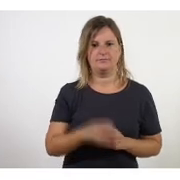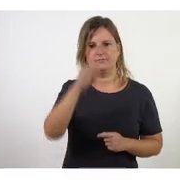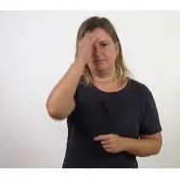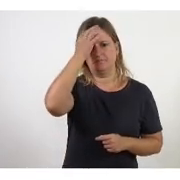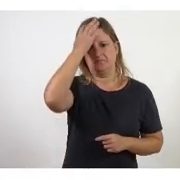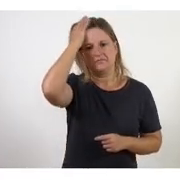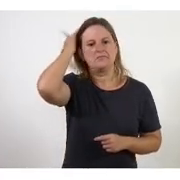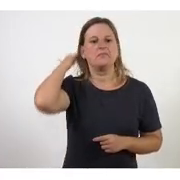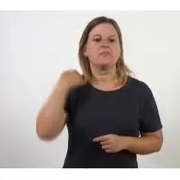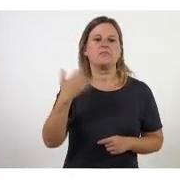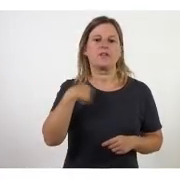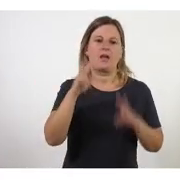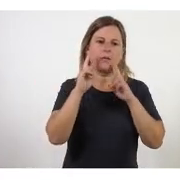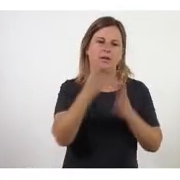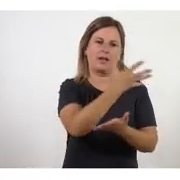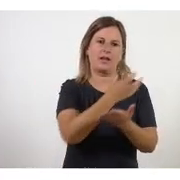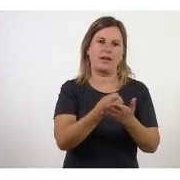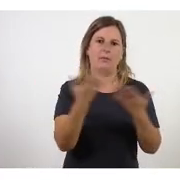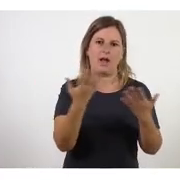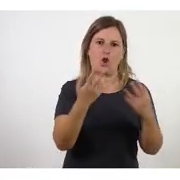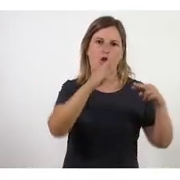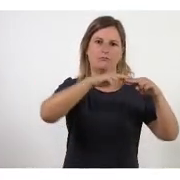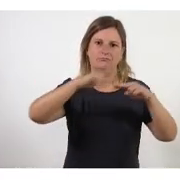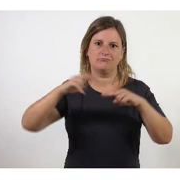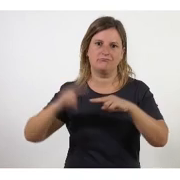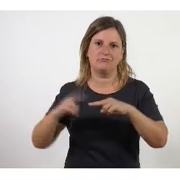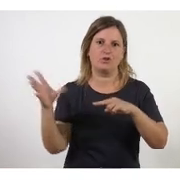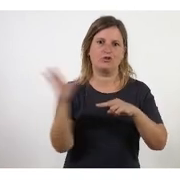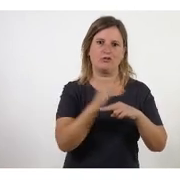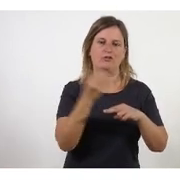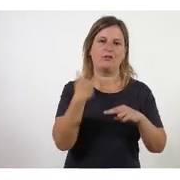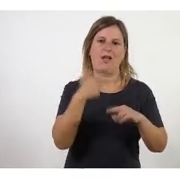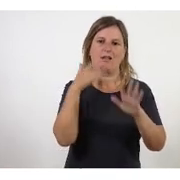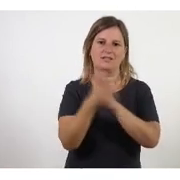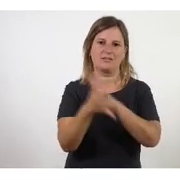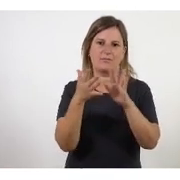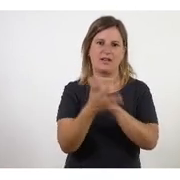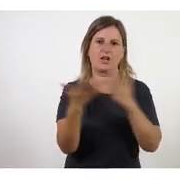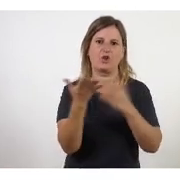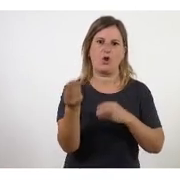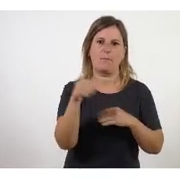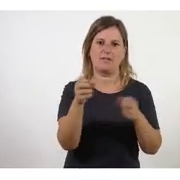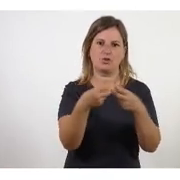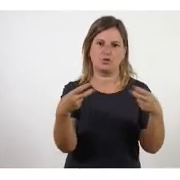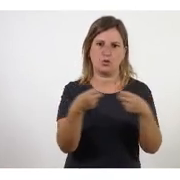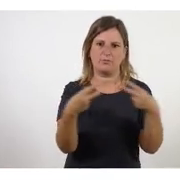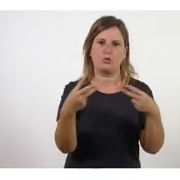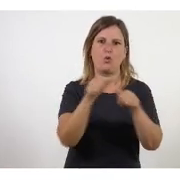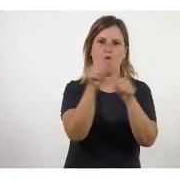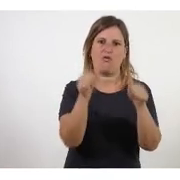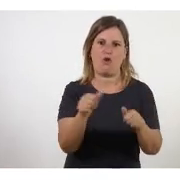Hem vist com importar els clips, hem vist com fer les transicions entre els clips, hem vist com afegir els subtítols i donar-los